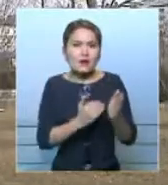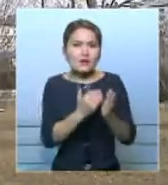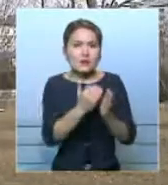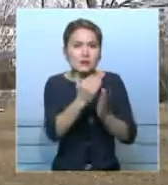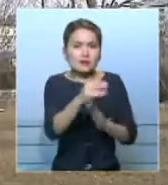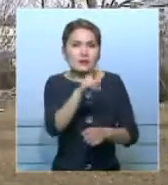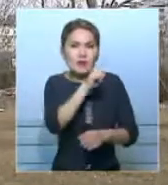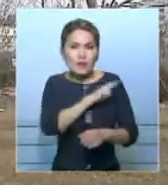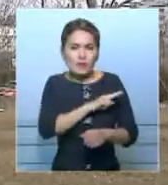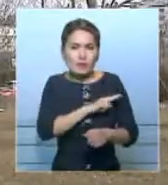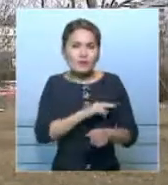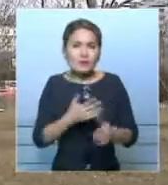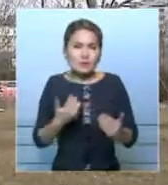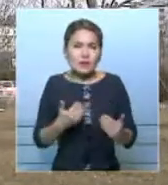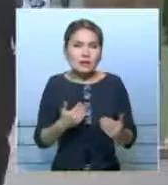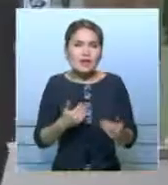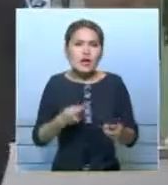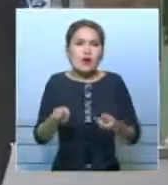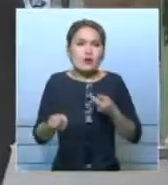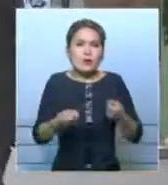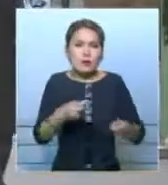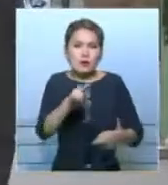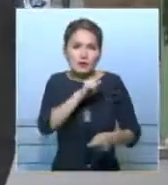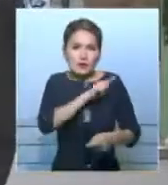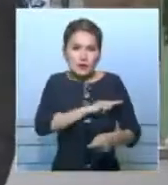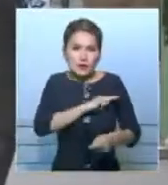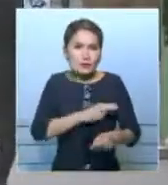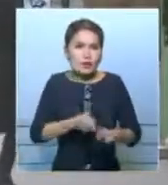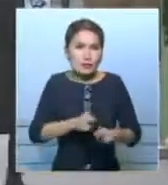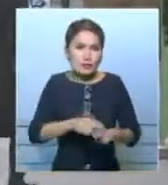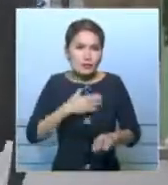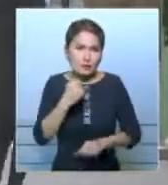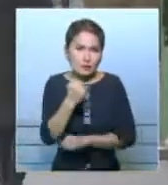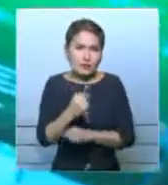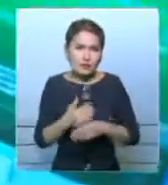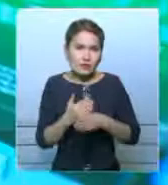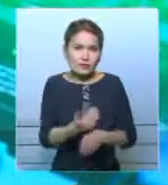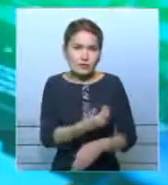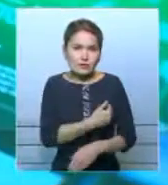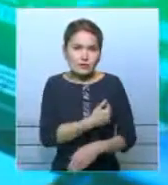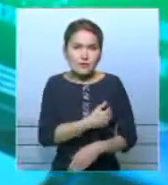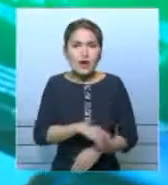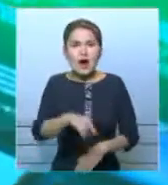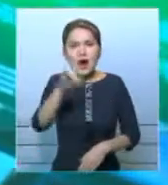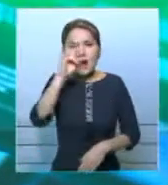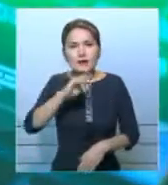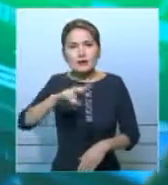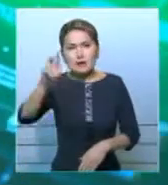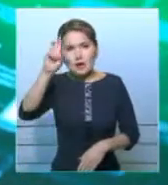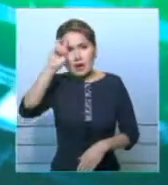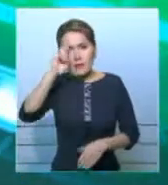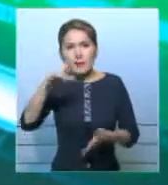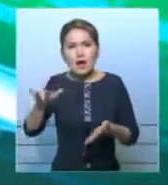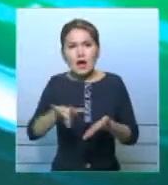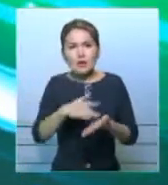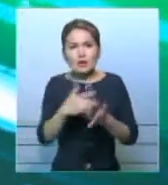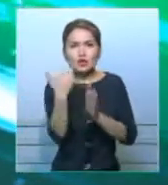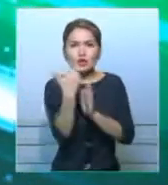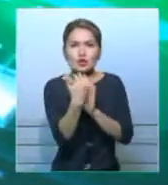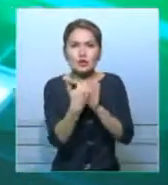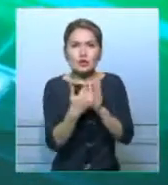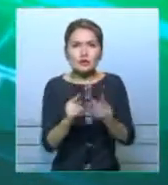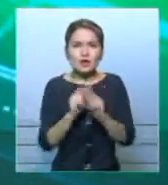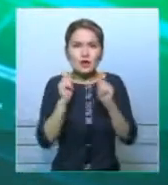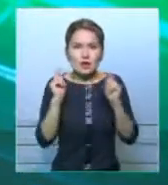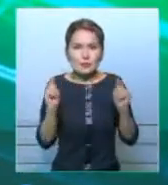әрқашанда жұмысшының жағдайы ең бірінші назарымда болады. Қазақстанда мемлекеттік аудит жүйесі іске қосылды.